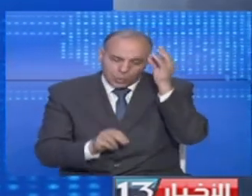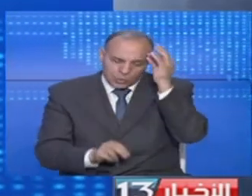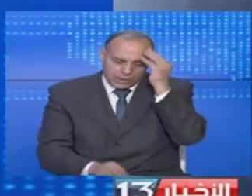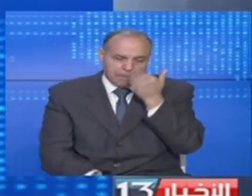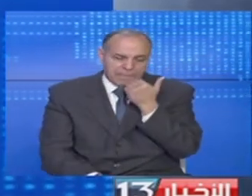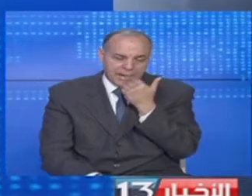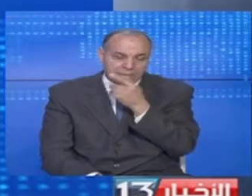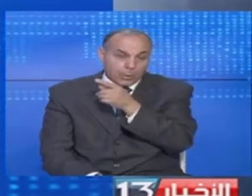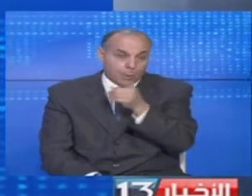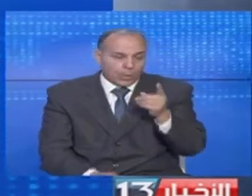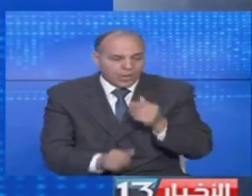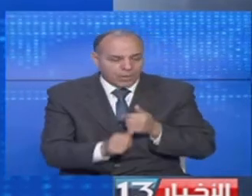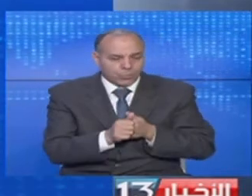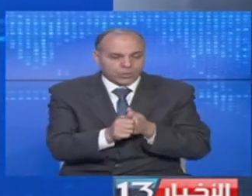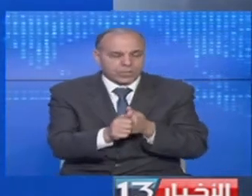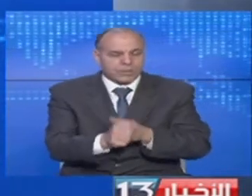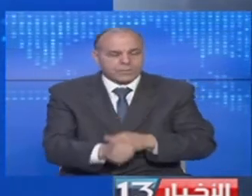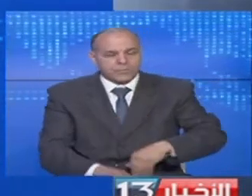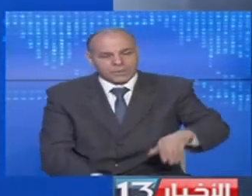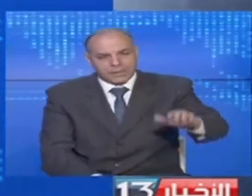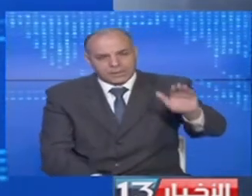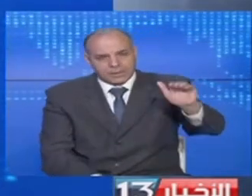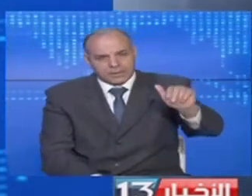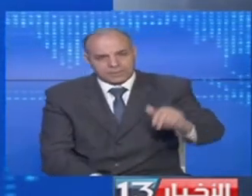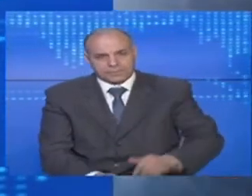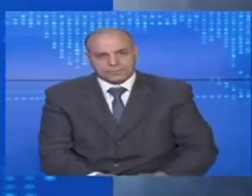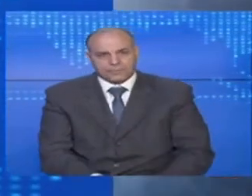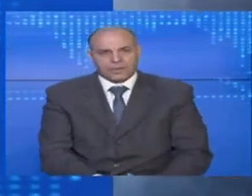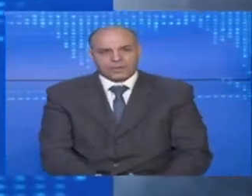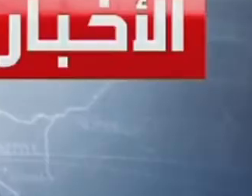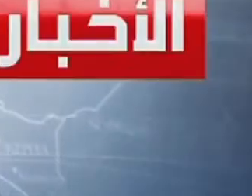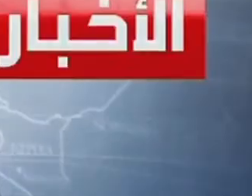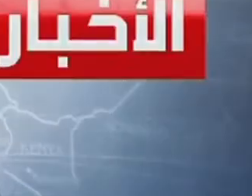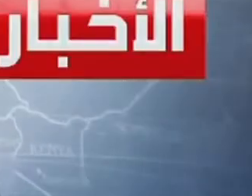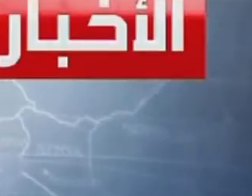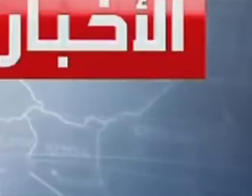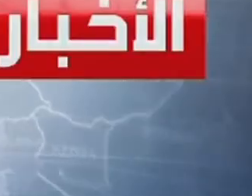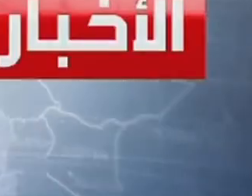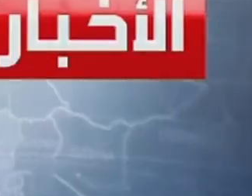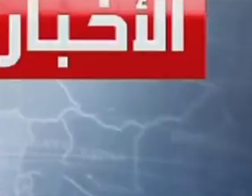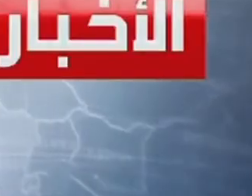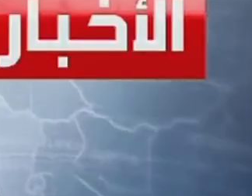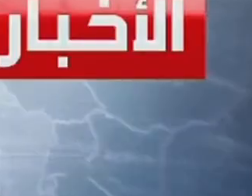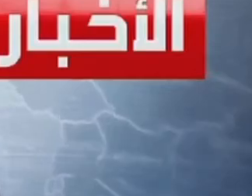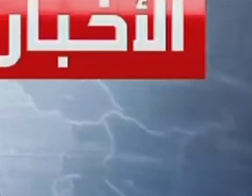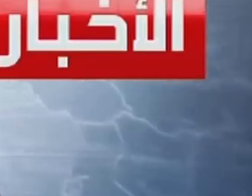التونسية. شكرا على حسن المتابعة والاهتمام، وإلى اللقاء.